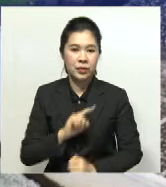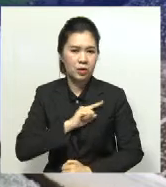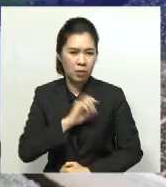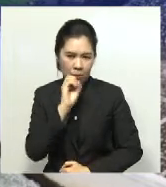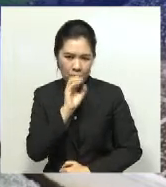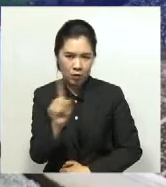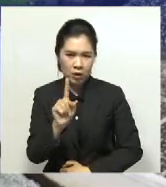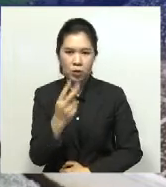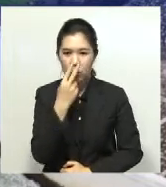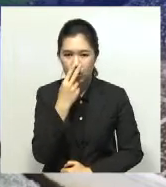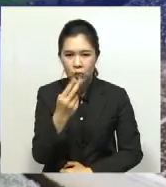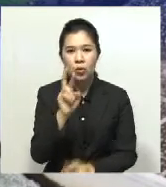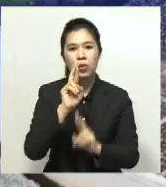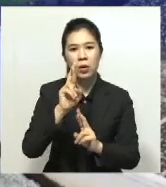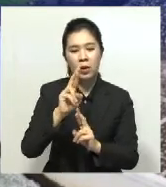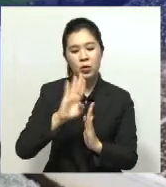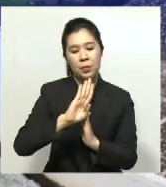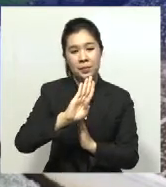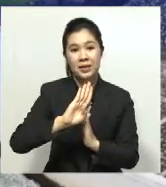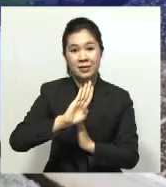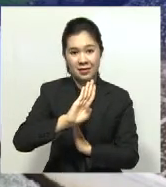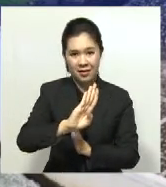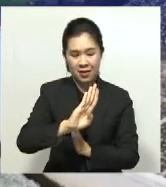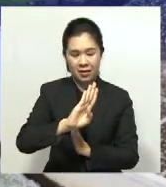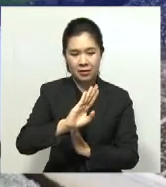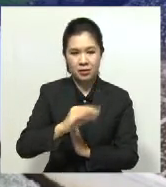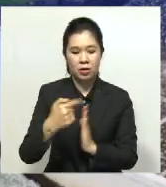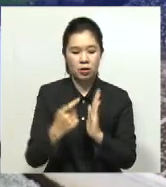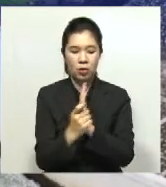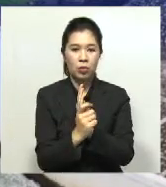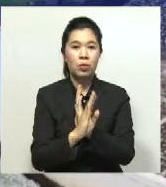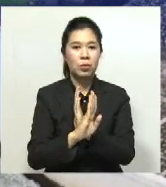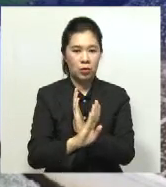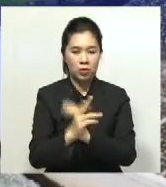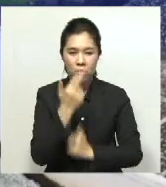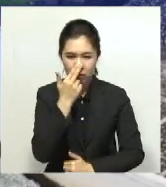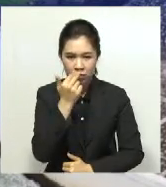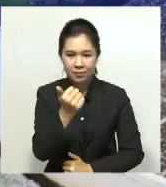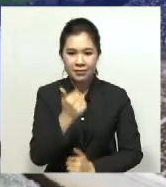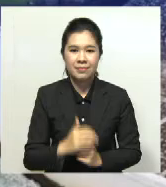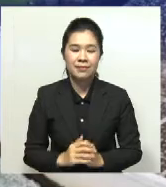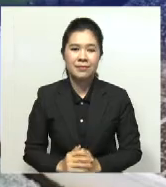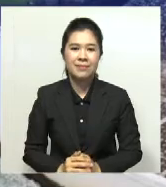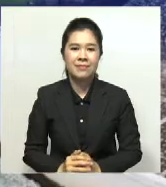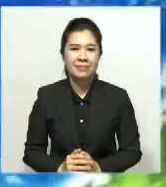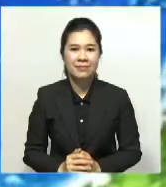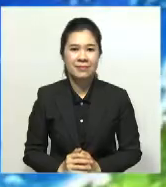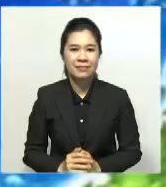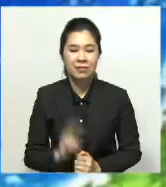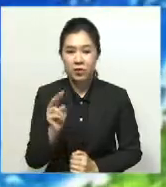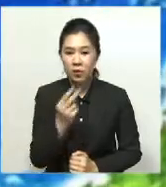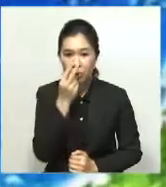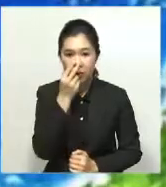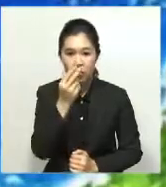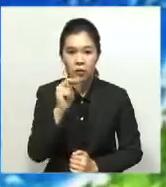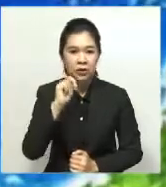ว่ายังต้องเฝ้าระวังบริเวณจังหวัดบึงกาฬแล้วก็ที่อำเภอโขงเจียมจังหวัดอุบลราชธานีด้วยค่ะ พาคุณผู้ชมไปตรวจส